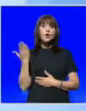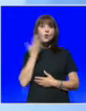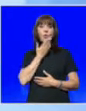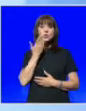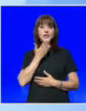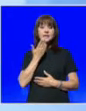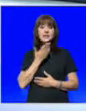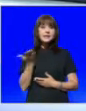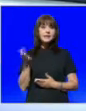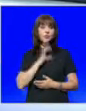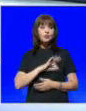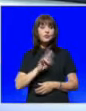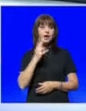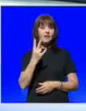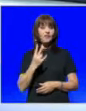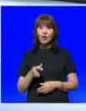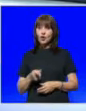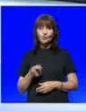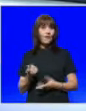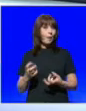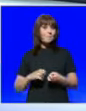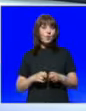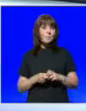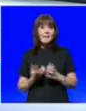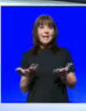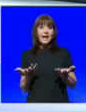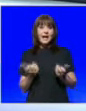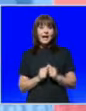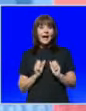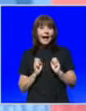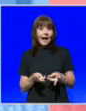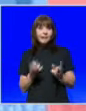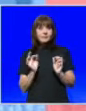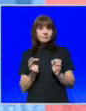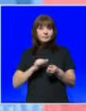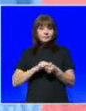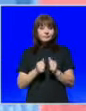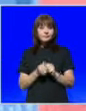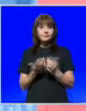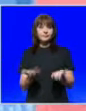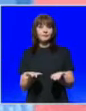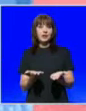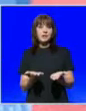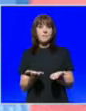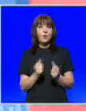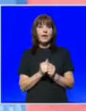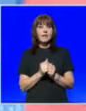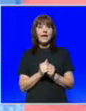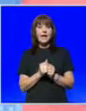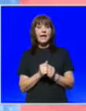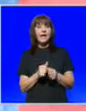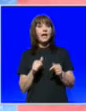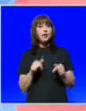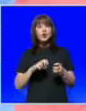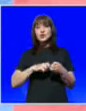вие, истински е този проблем. Как ще го преборите? Всъщност трябва да кажем, че този проблем не е само от